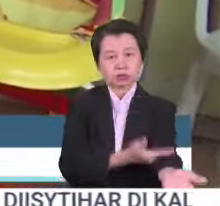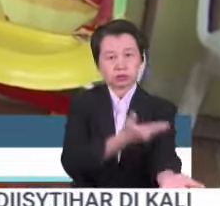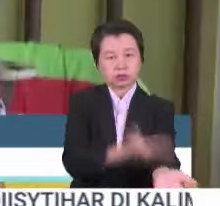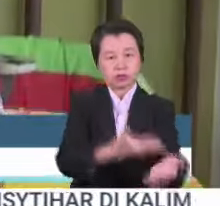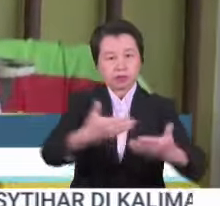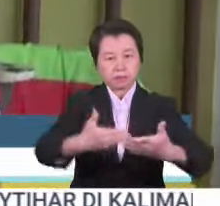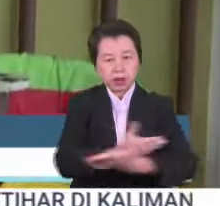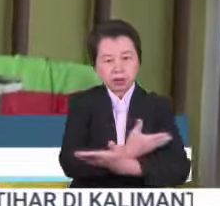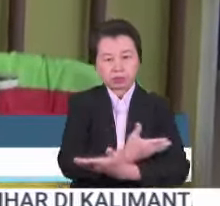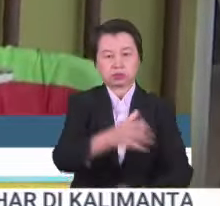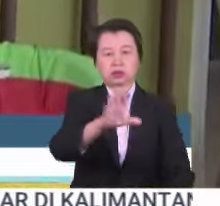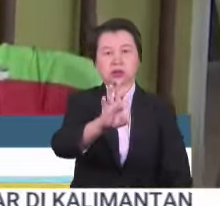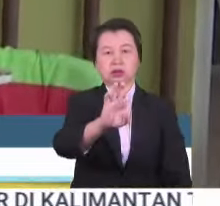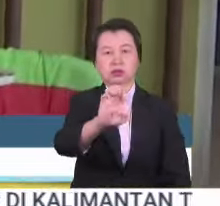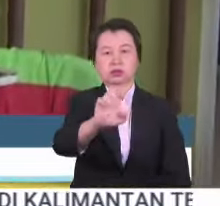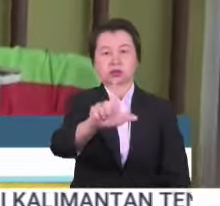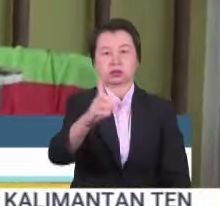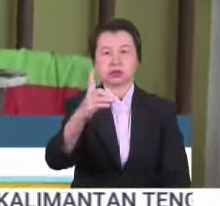baharu Felda.